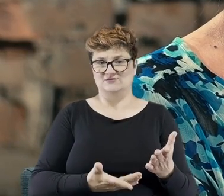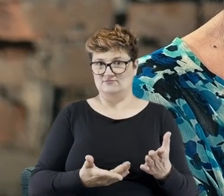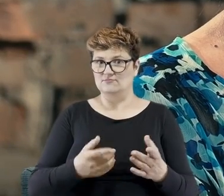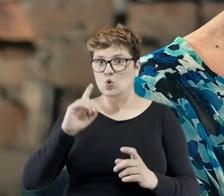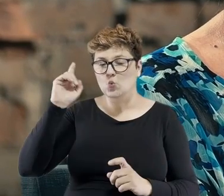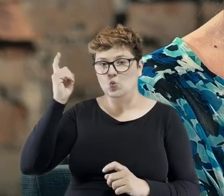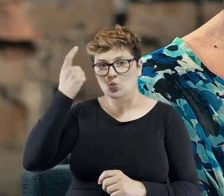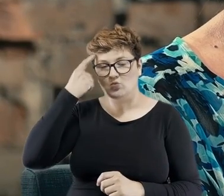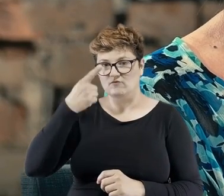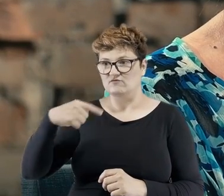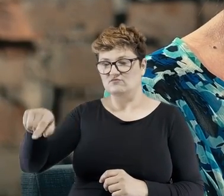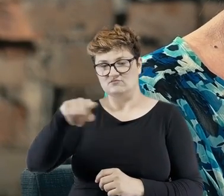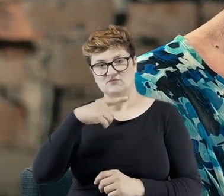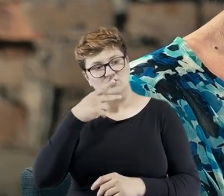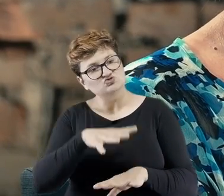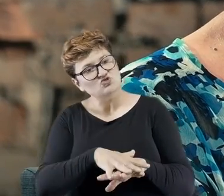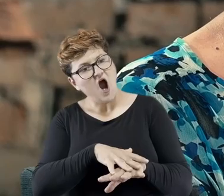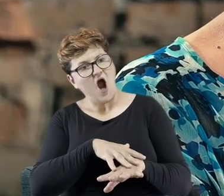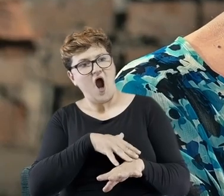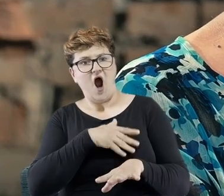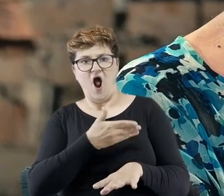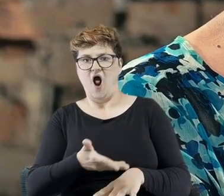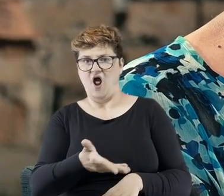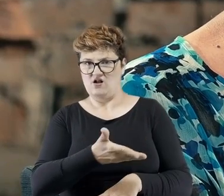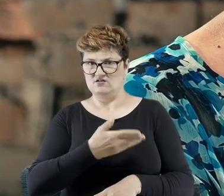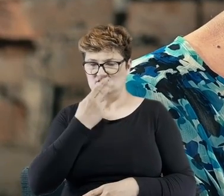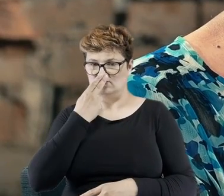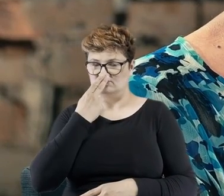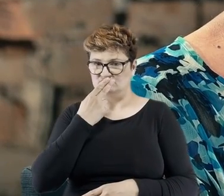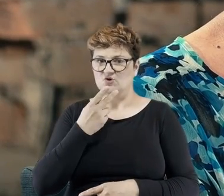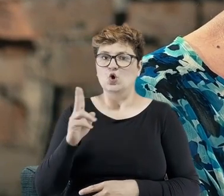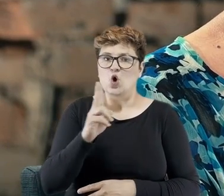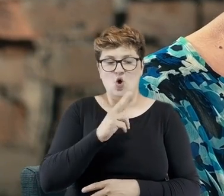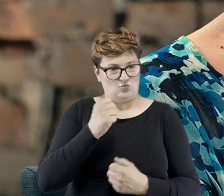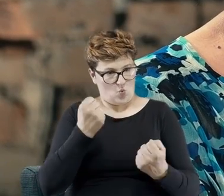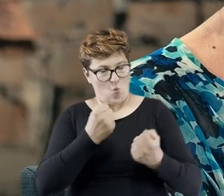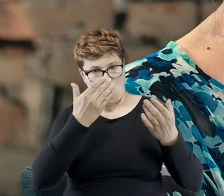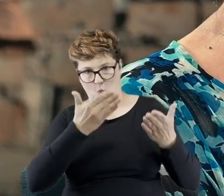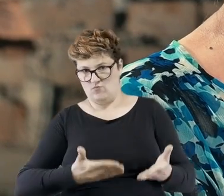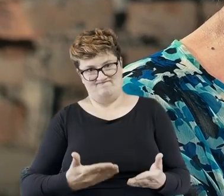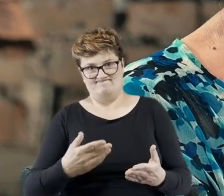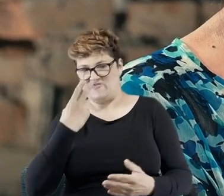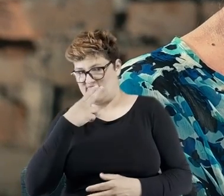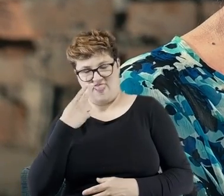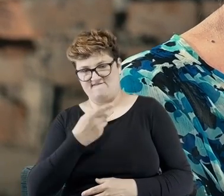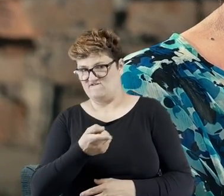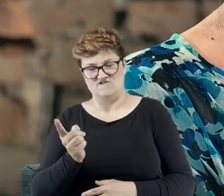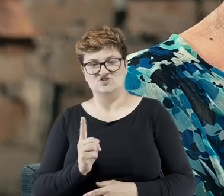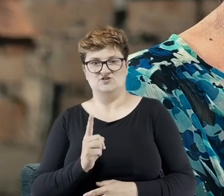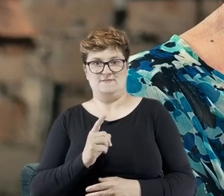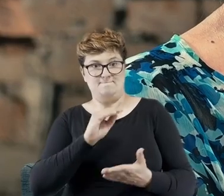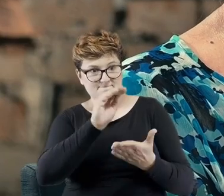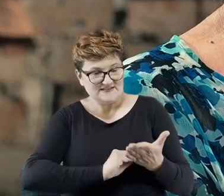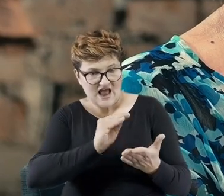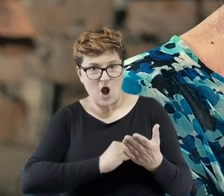głównie środowisko miało dla niej głównie politowanie. Tak naprawdę. Tam nikt nie widział w niej wielkiej postaci, nikt nie widział